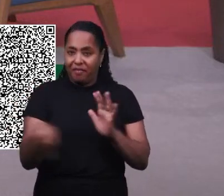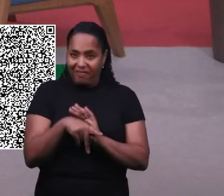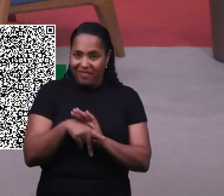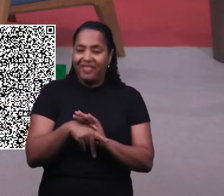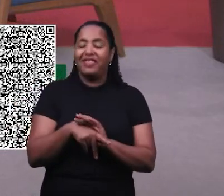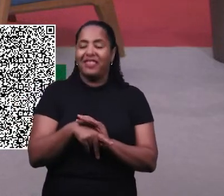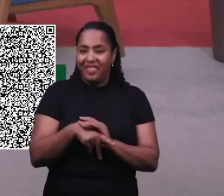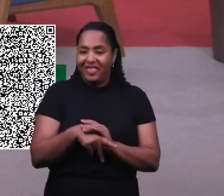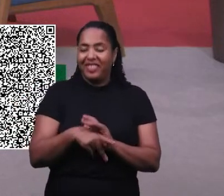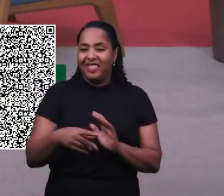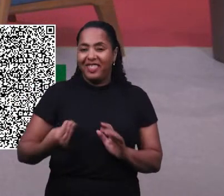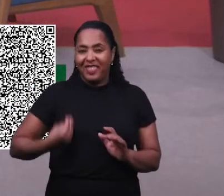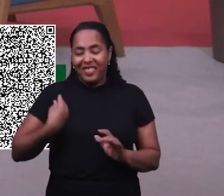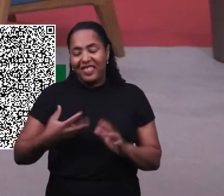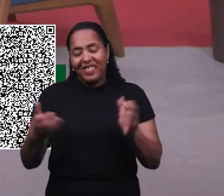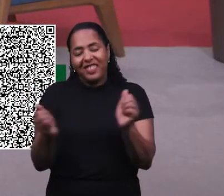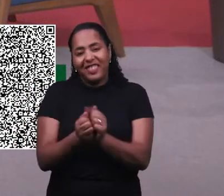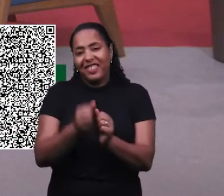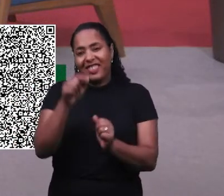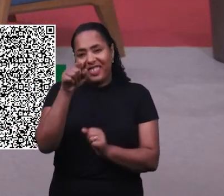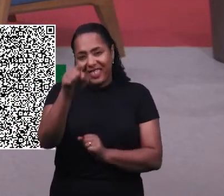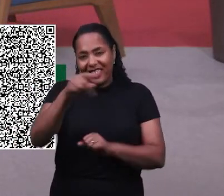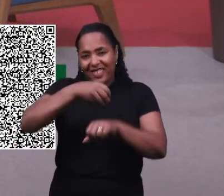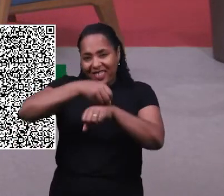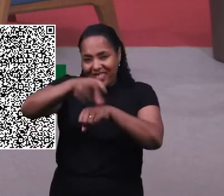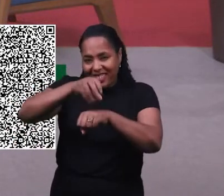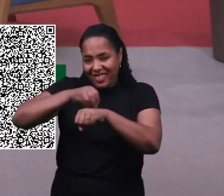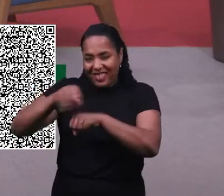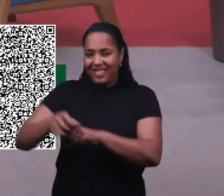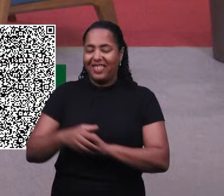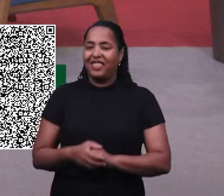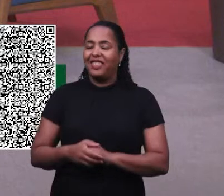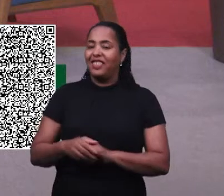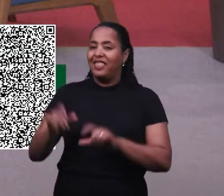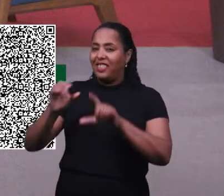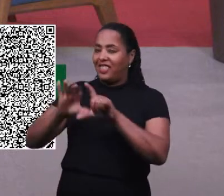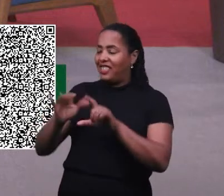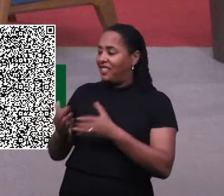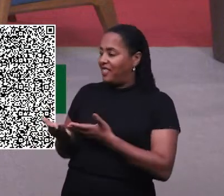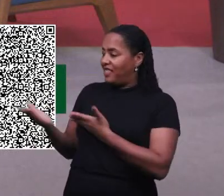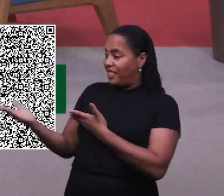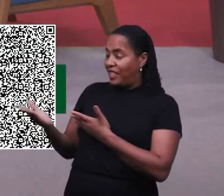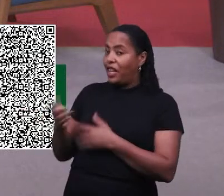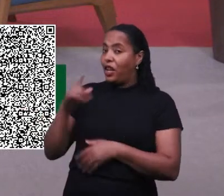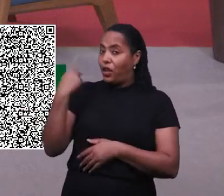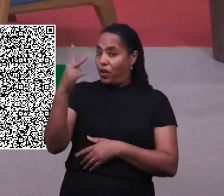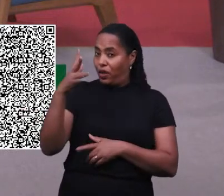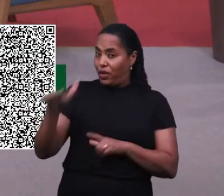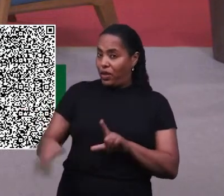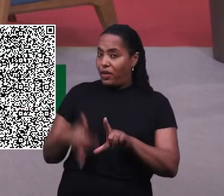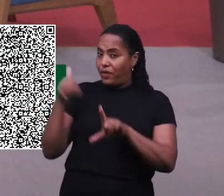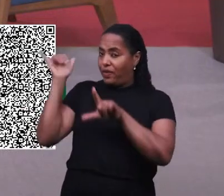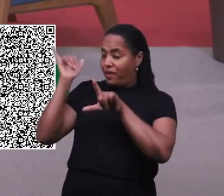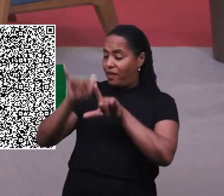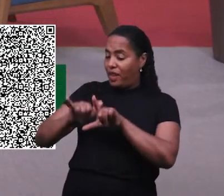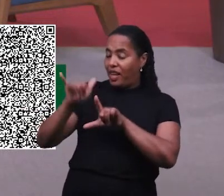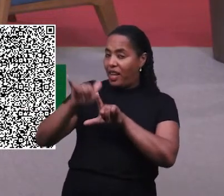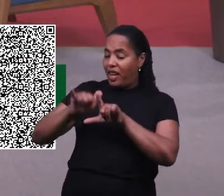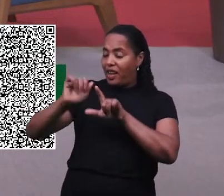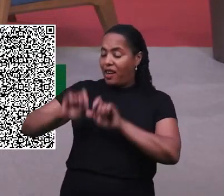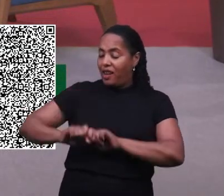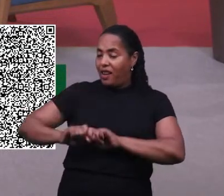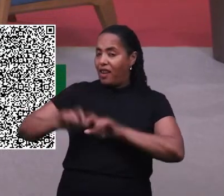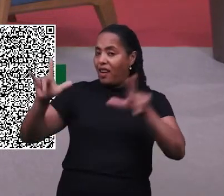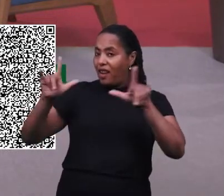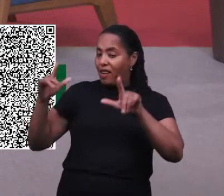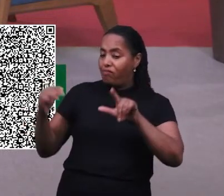Nous sommes en train de vivre ici avec vous, de transmettre avec vous. Ce code, il est là. Si vous pointez l'appareil photo vers ce code,